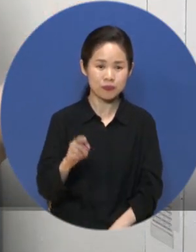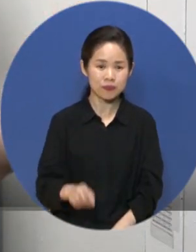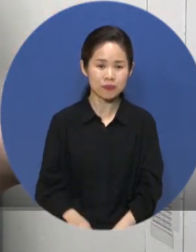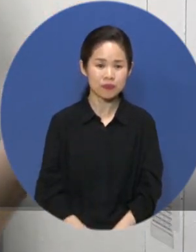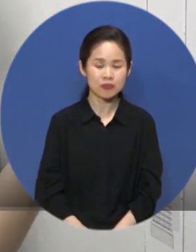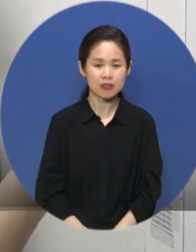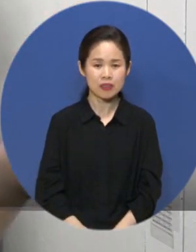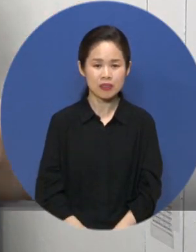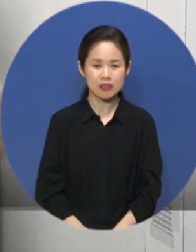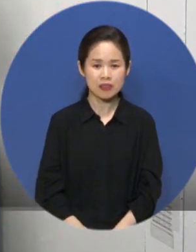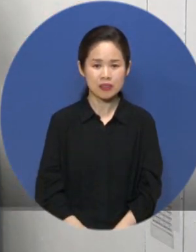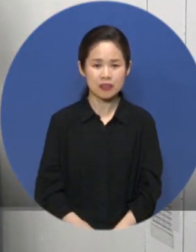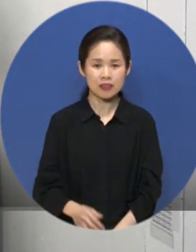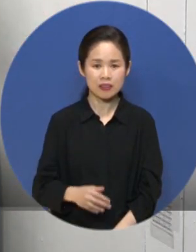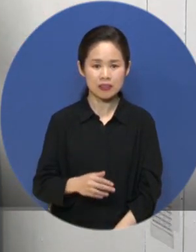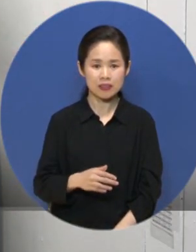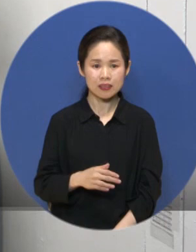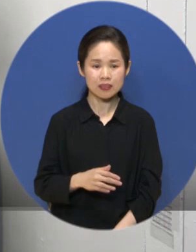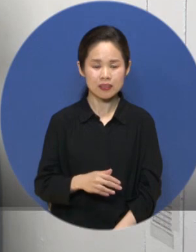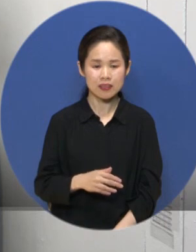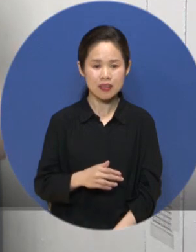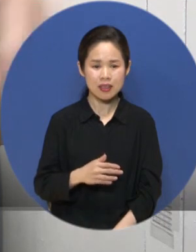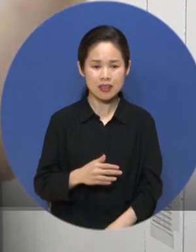다른 사람들한테